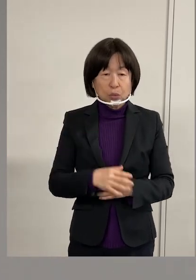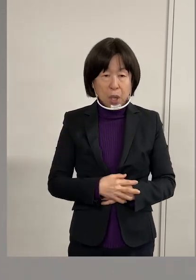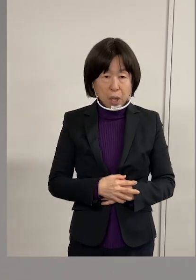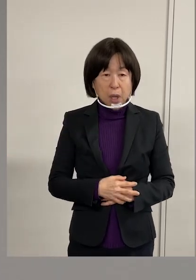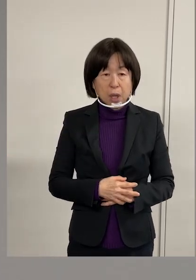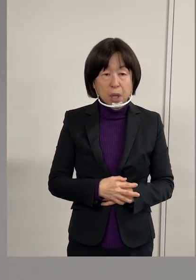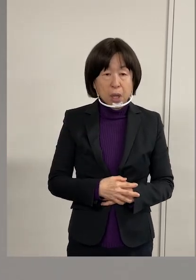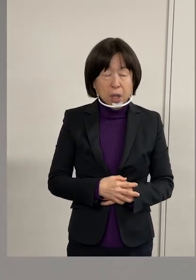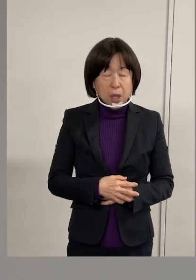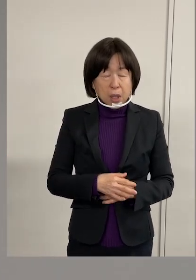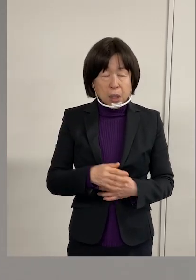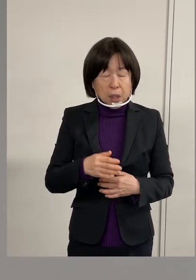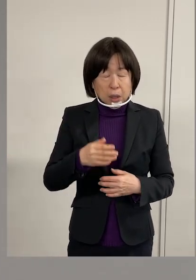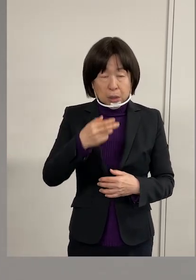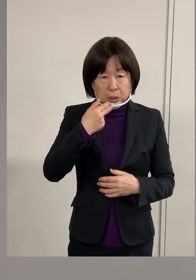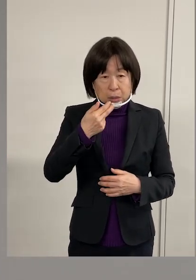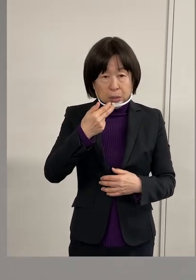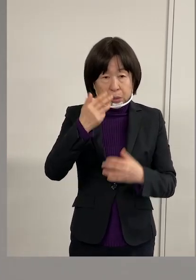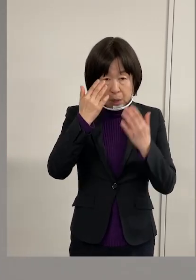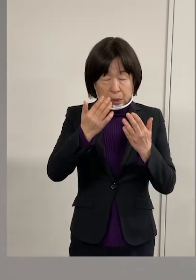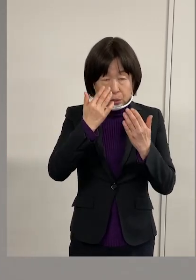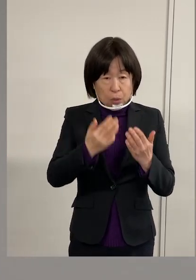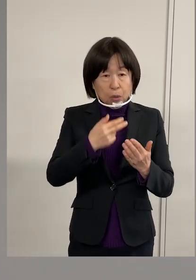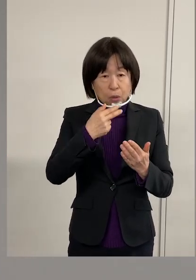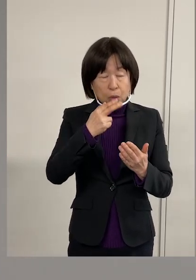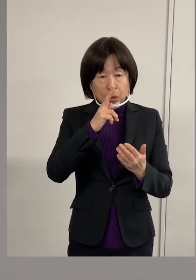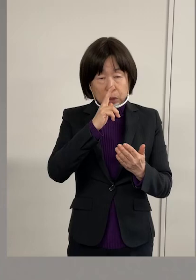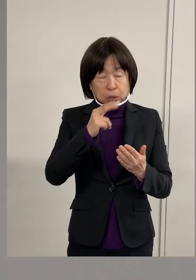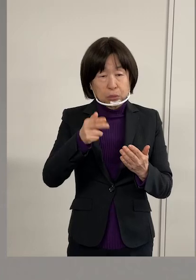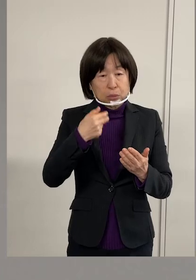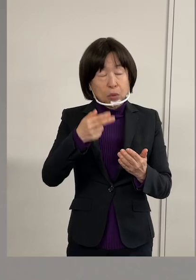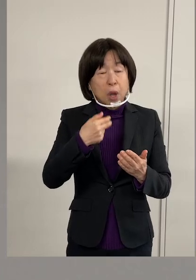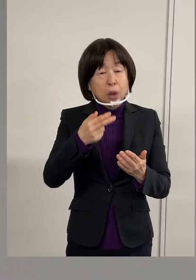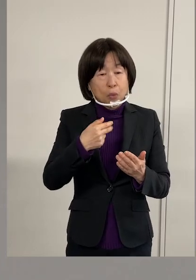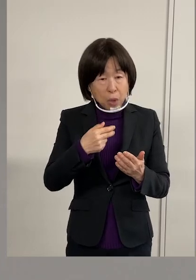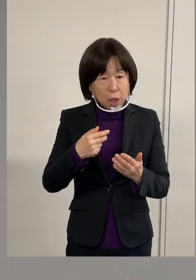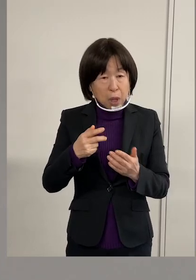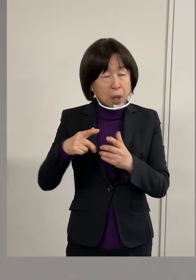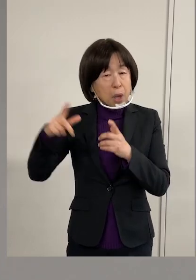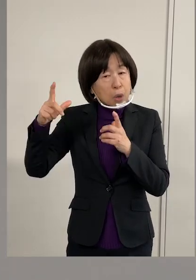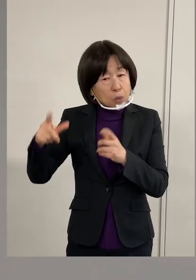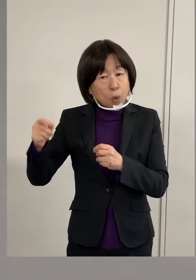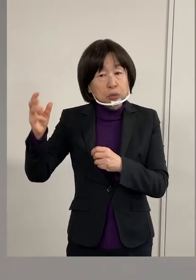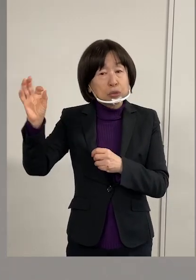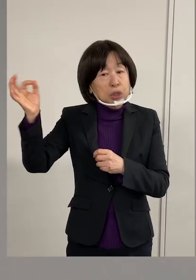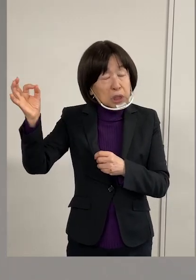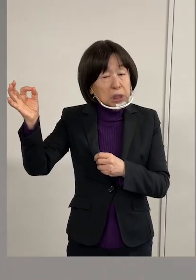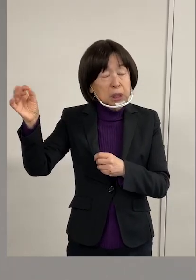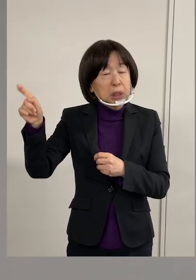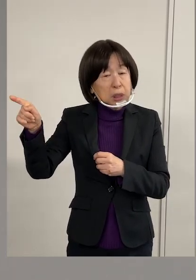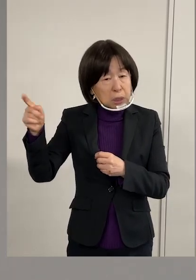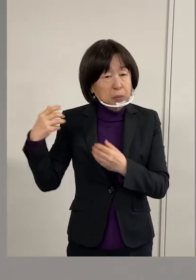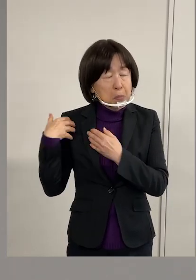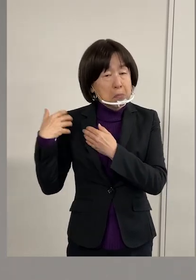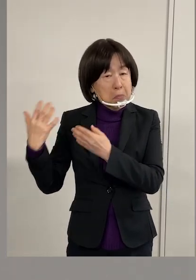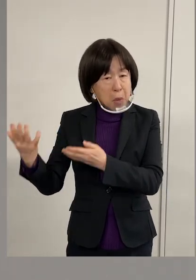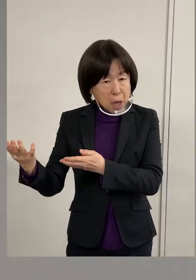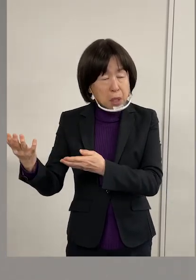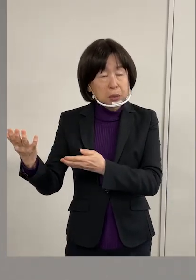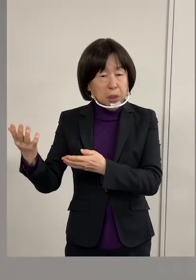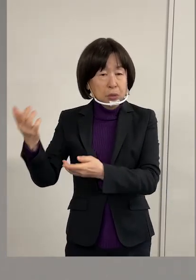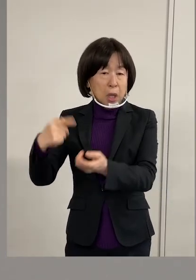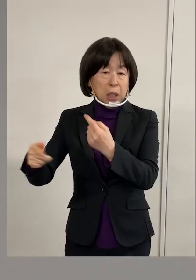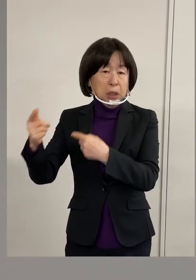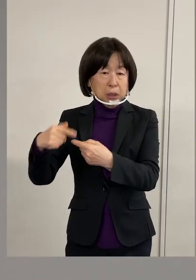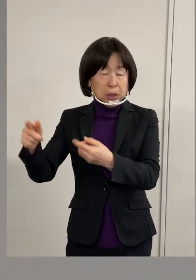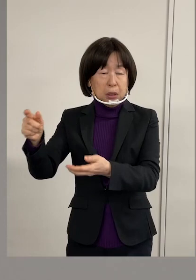強く要請をしております。で、一部、与党の中でもですね、その議論を、まあ、一部始めたところ